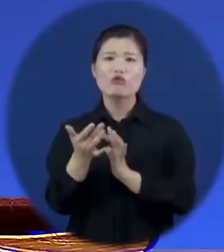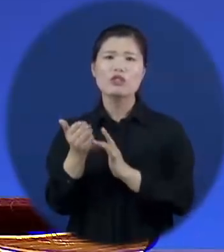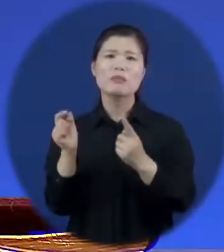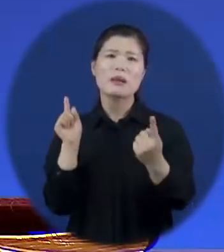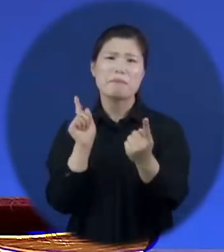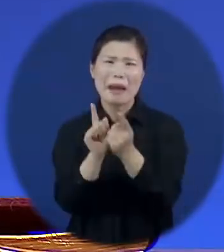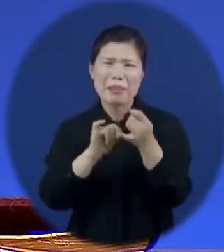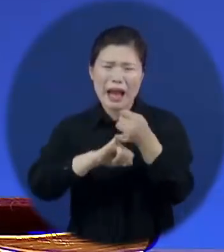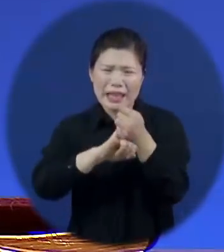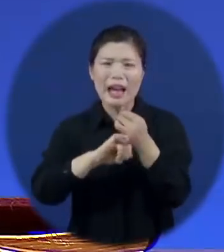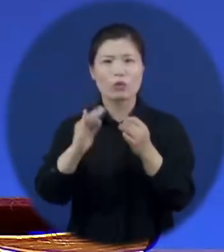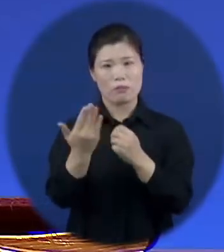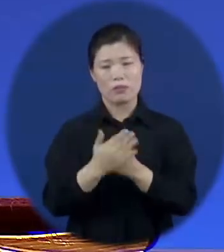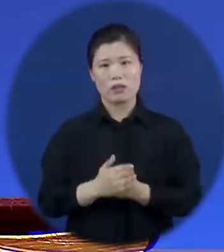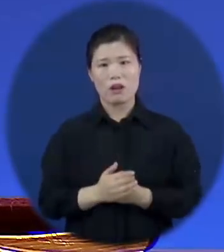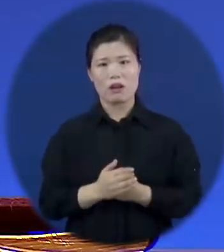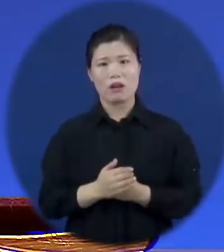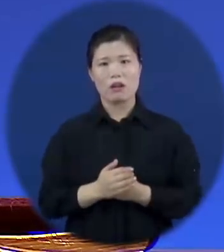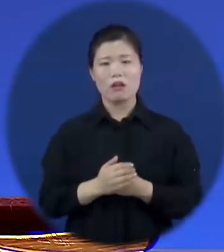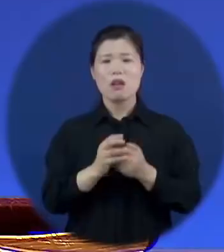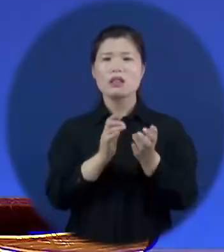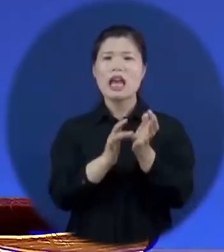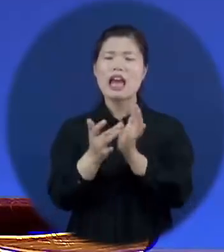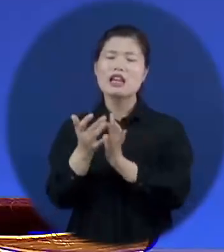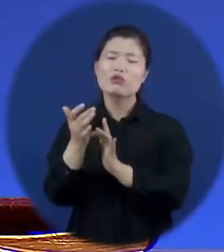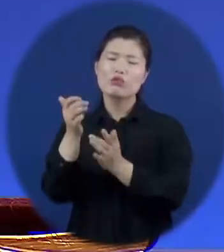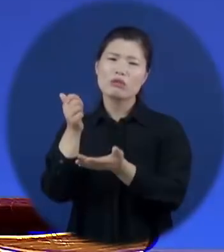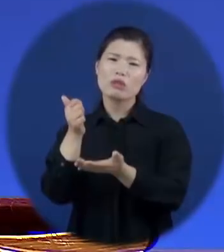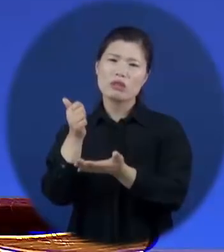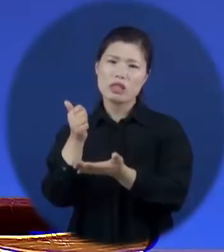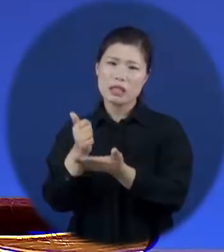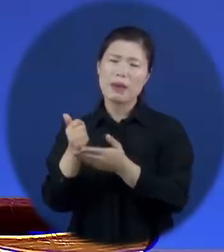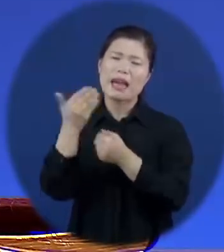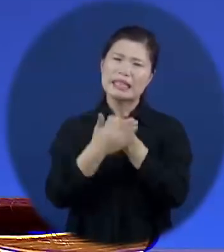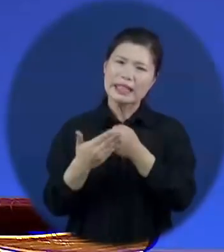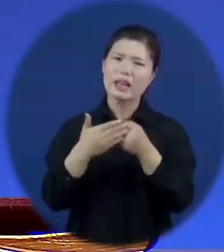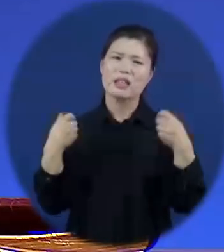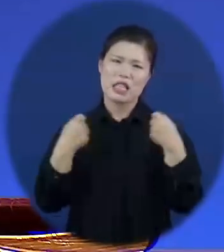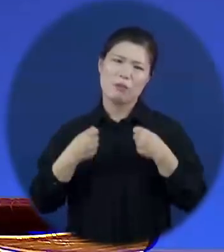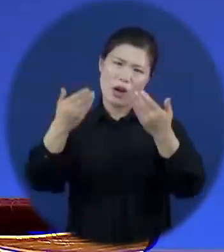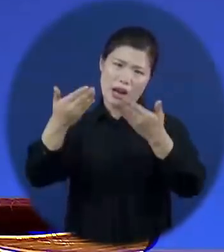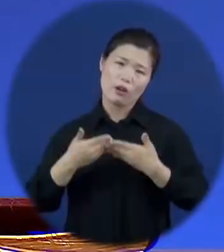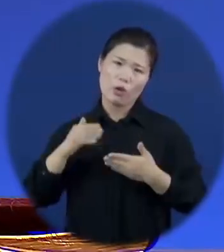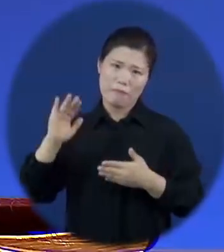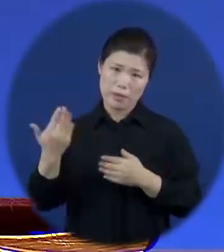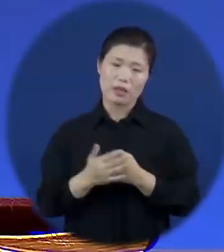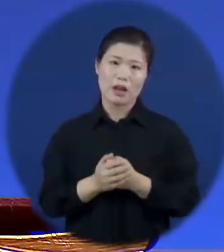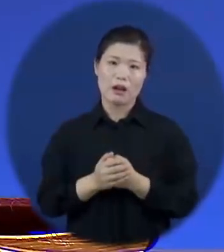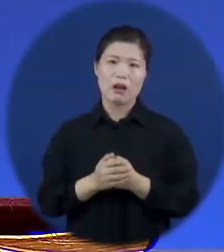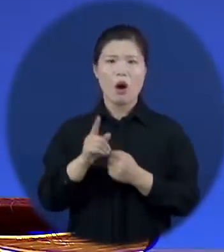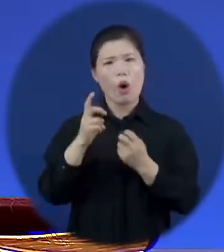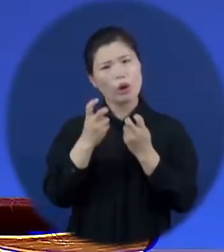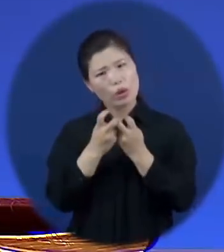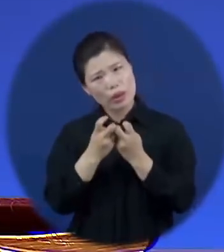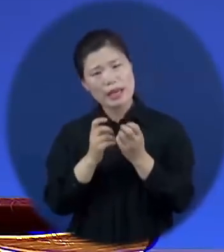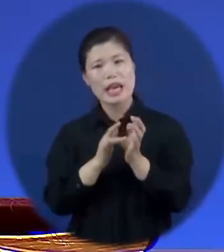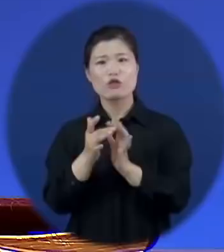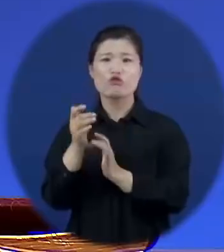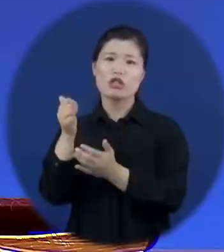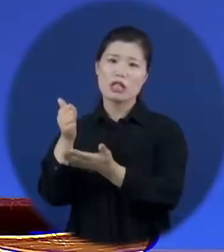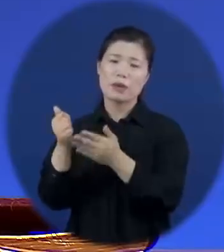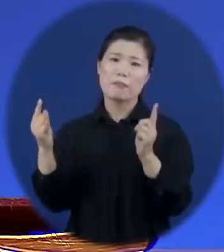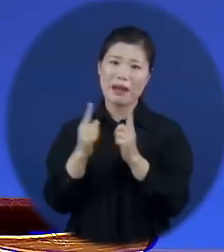예수님을 만나야 한다라는 것이죠. 그 은혜를 입어야 한다라는 것입니다. 그러면 어떻게 하면